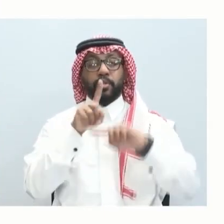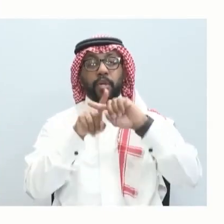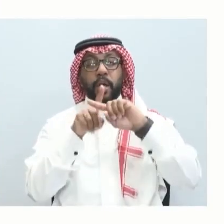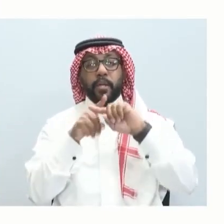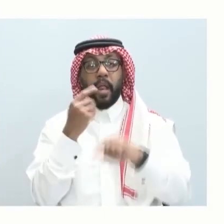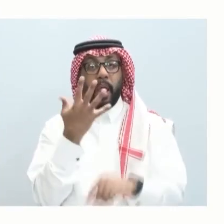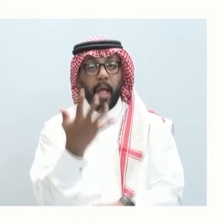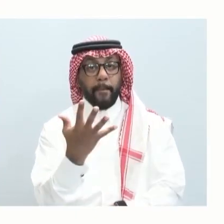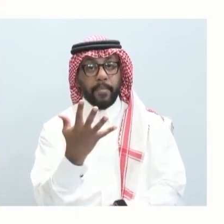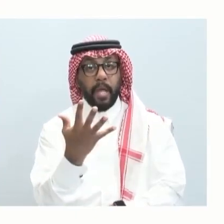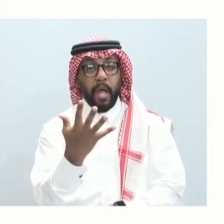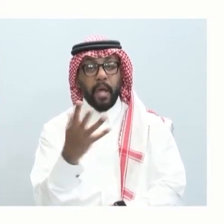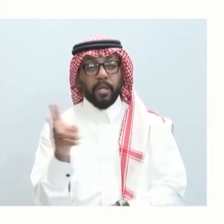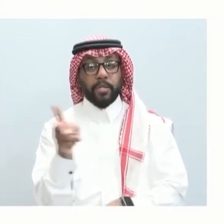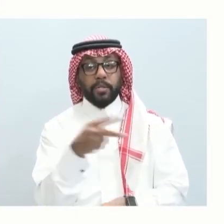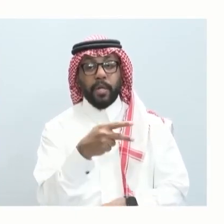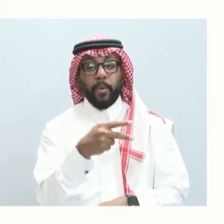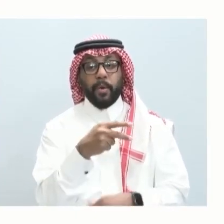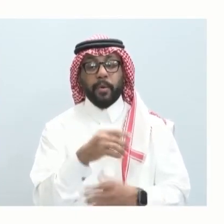خمسه يا ابطال